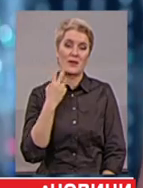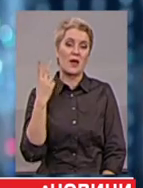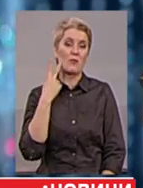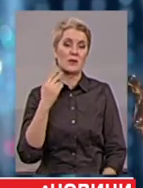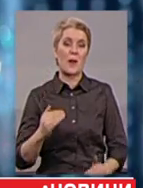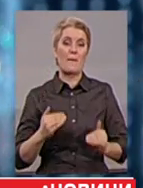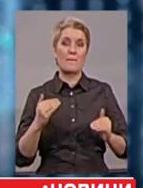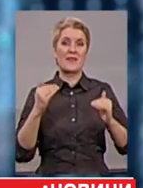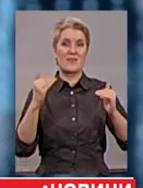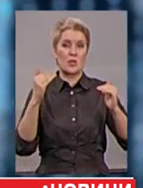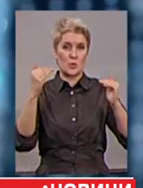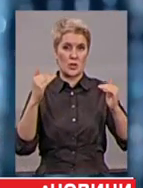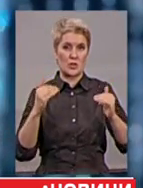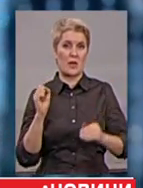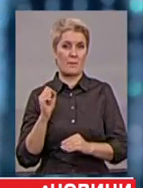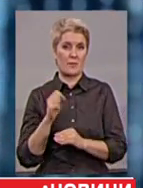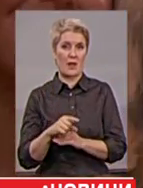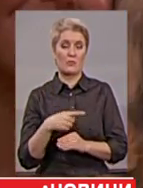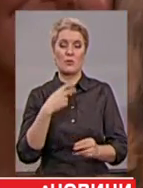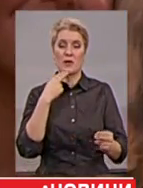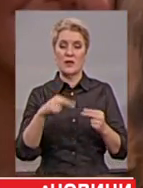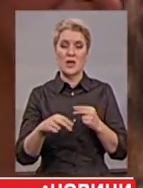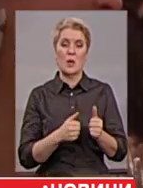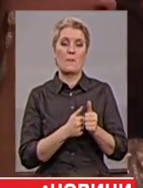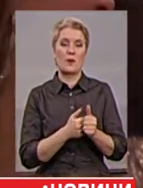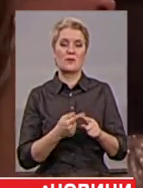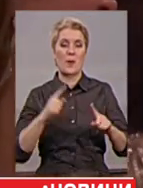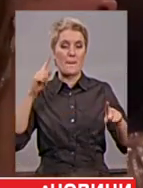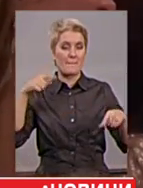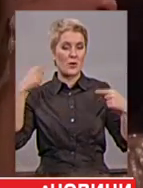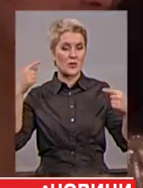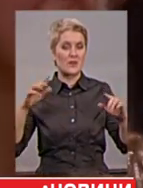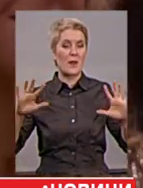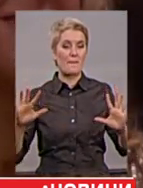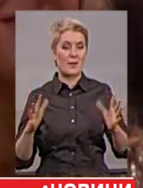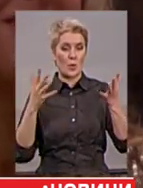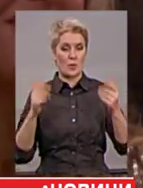постійно підвищуєш планку. І за те, що ти був найкращим партнером у цій божевільній пригоді.